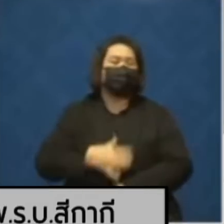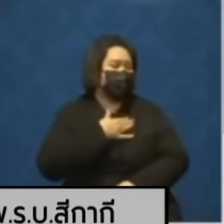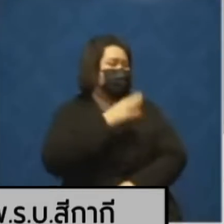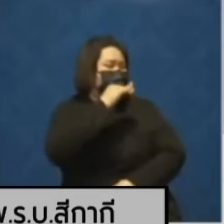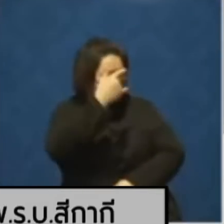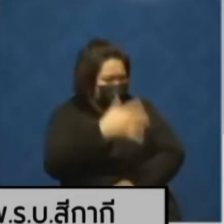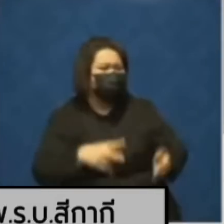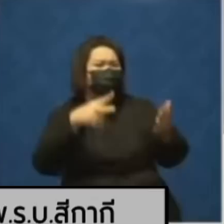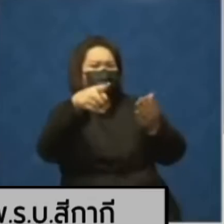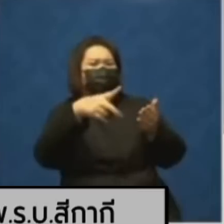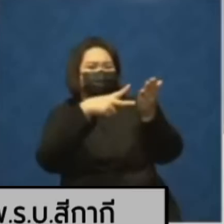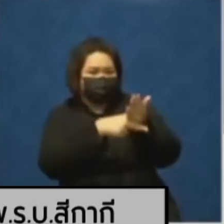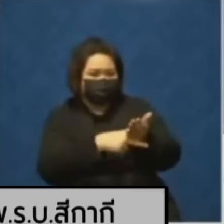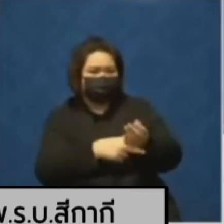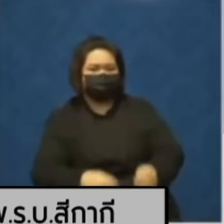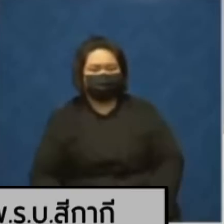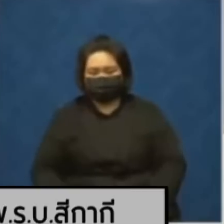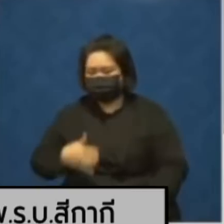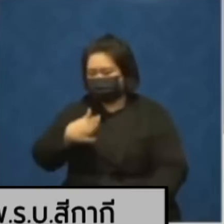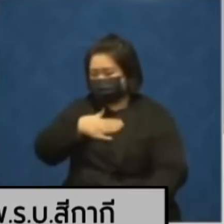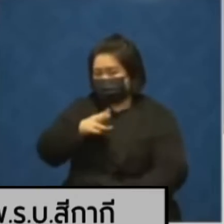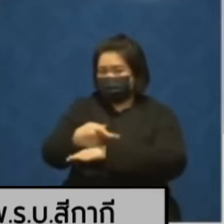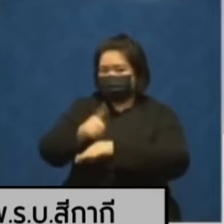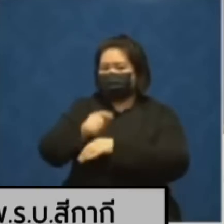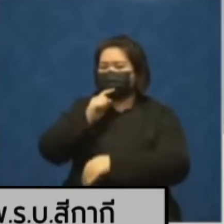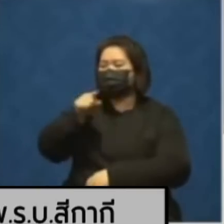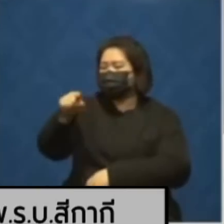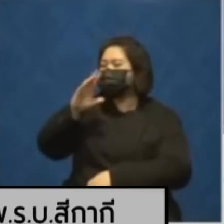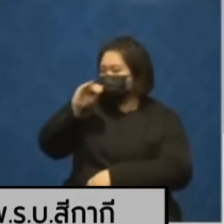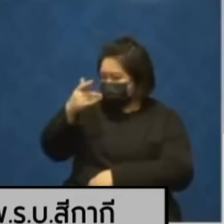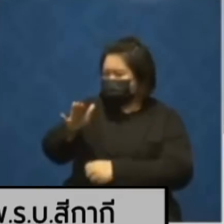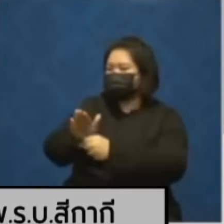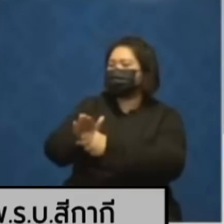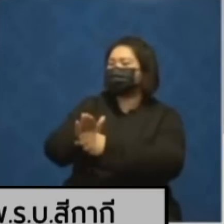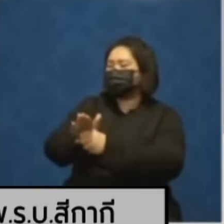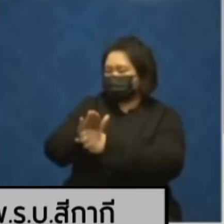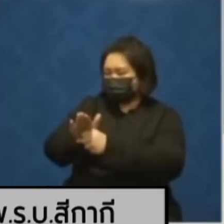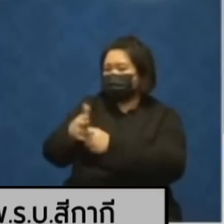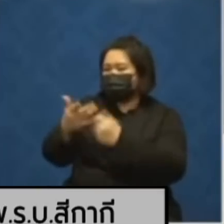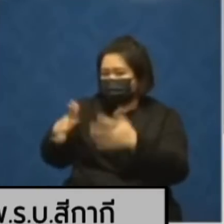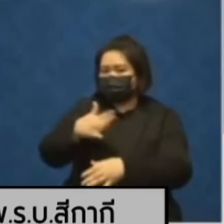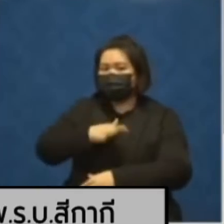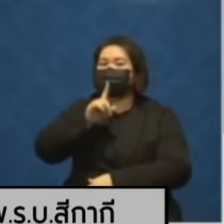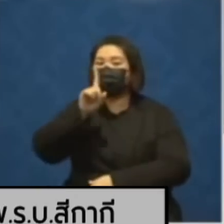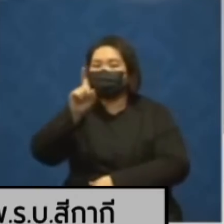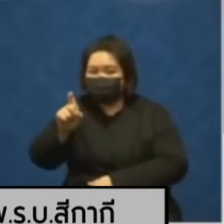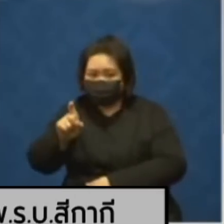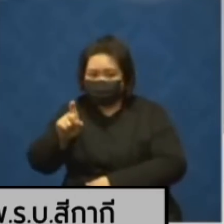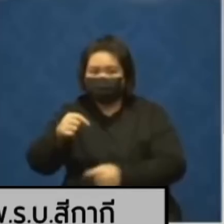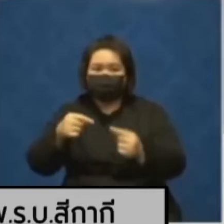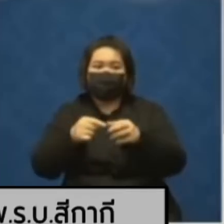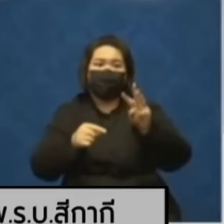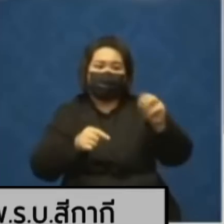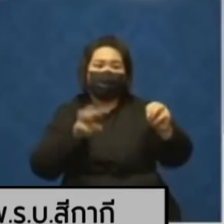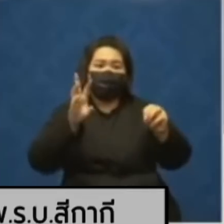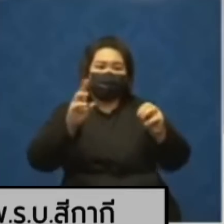แล้ผมแล้วพูดไม่หมดผมวศิที่จะพิaborณาว่า ท่านได้พูดแล้พ่อสมขวรนะคะเดี๋ผมจะถามให้ในเรื่องของหากตา